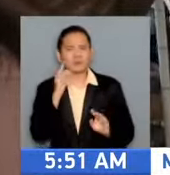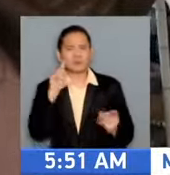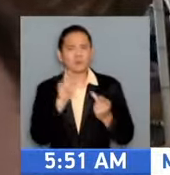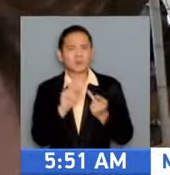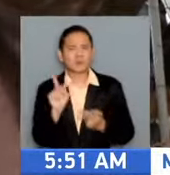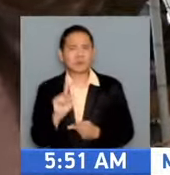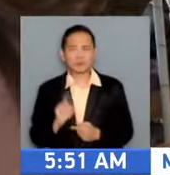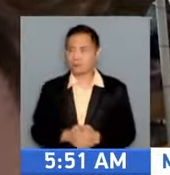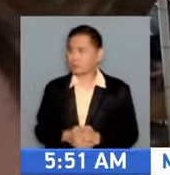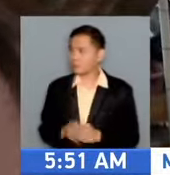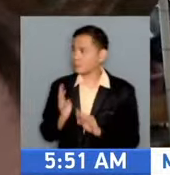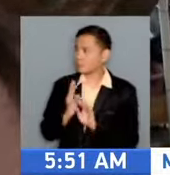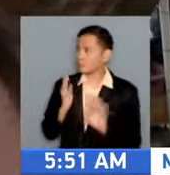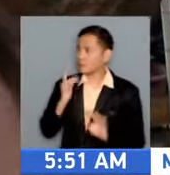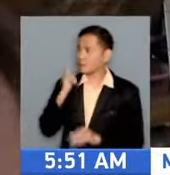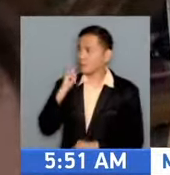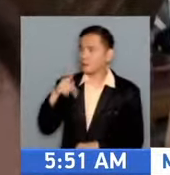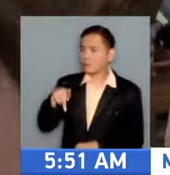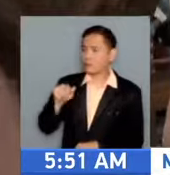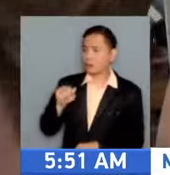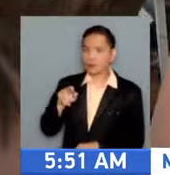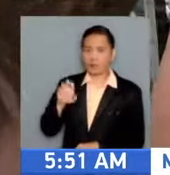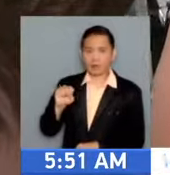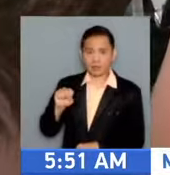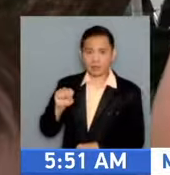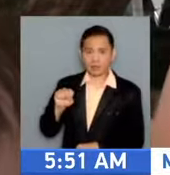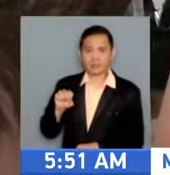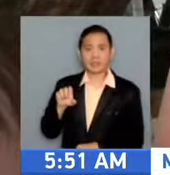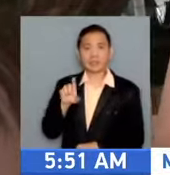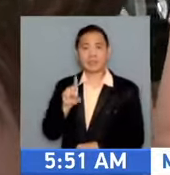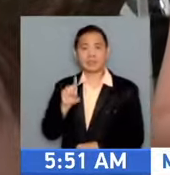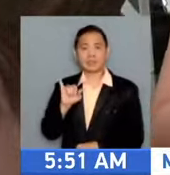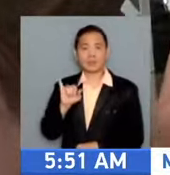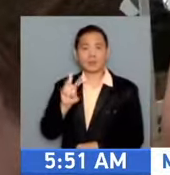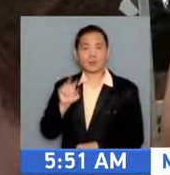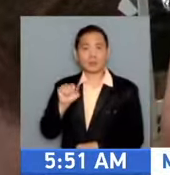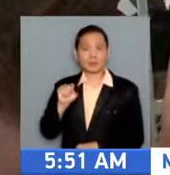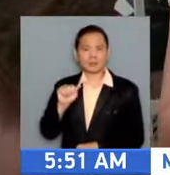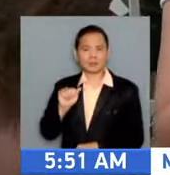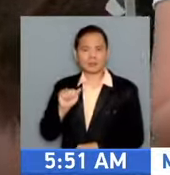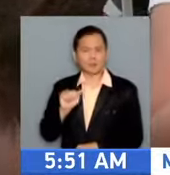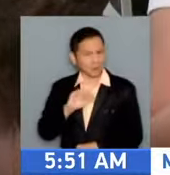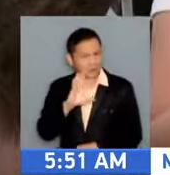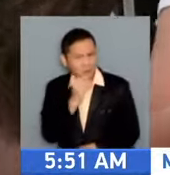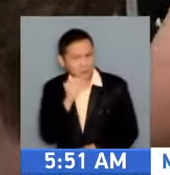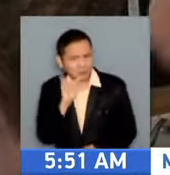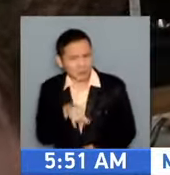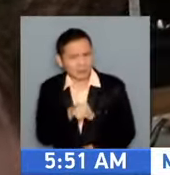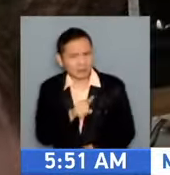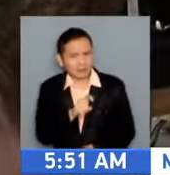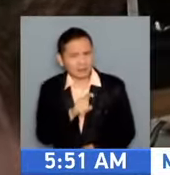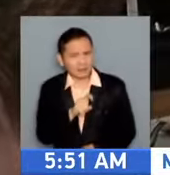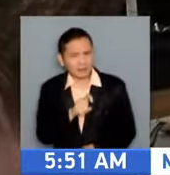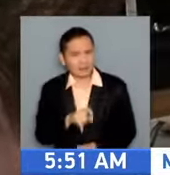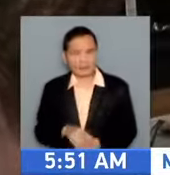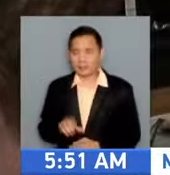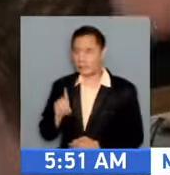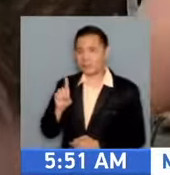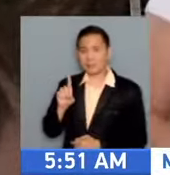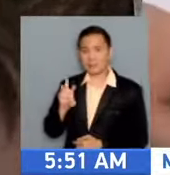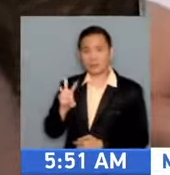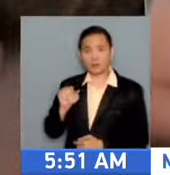ito sa Parisan ni Diwata po. Diwata? Opo. Sino po yung Diwata? Ay, hindi niyo po kilala si Diwata. Ayun po siya, oh, nandun